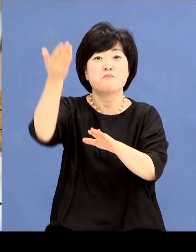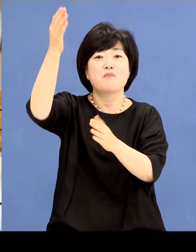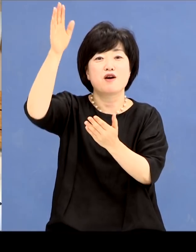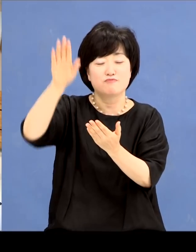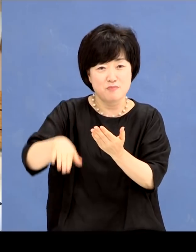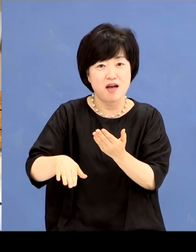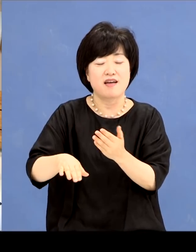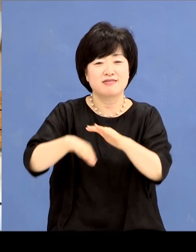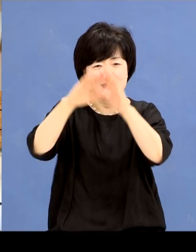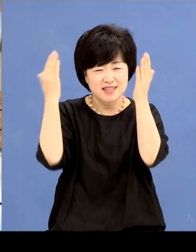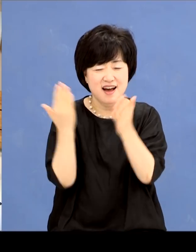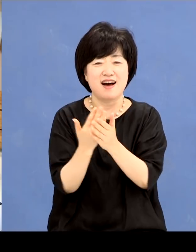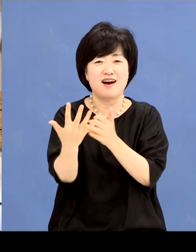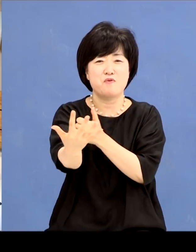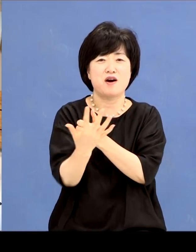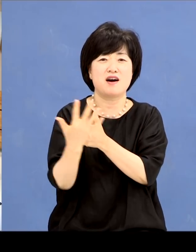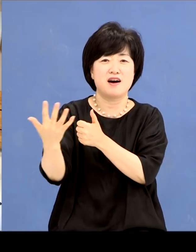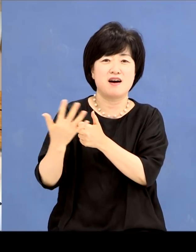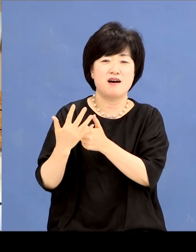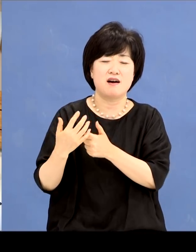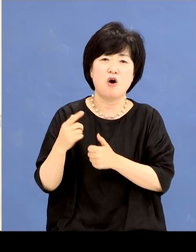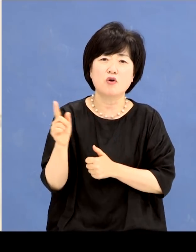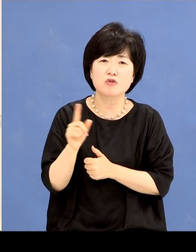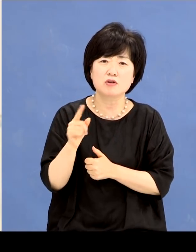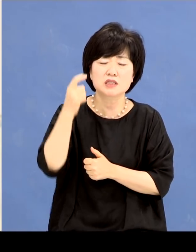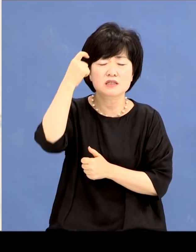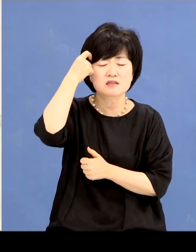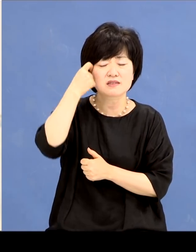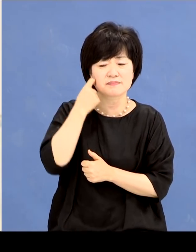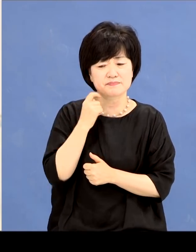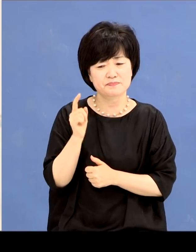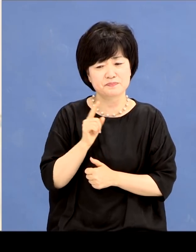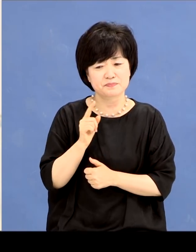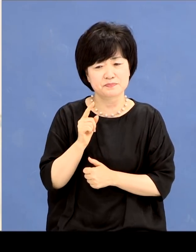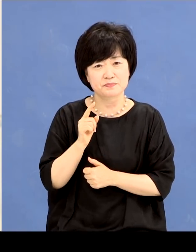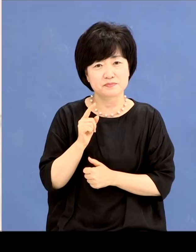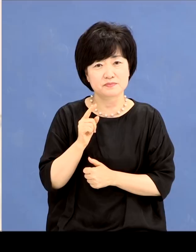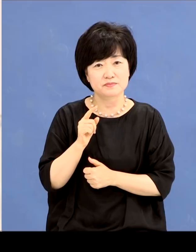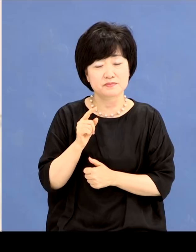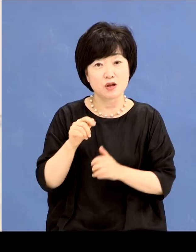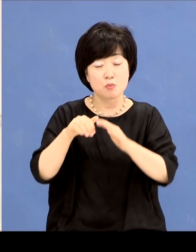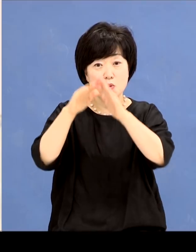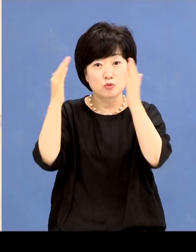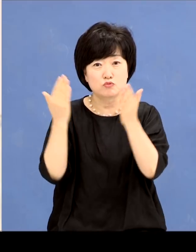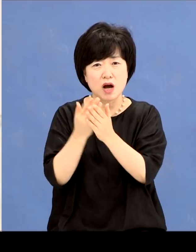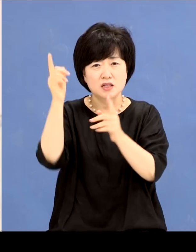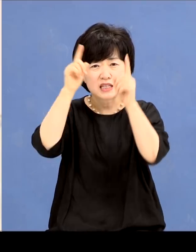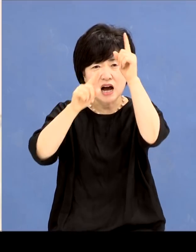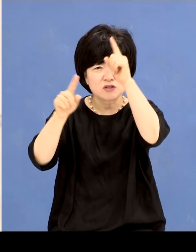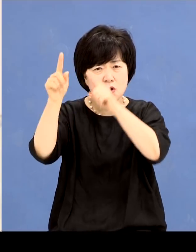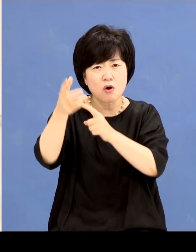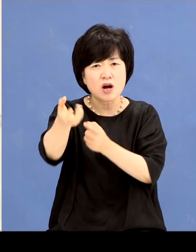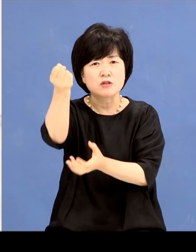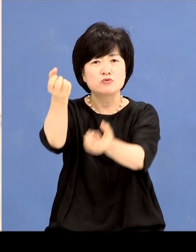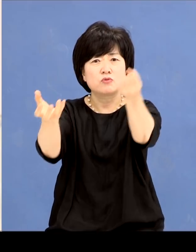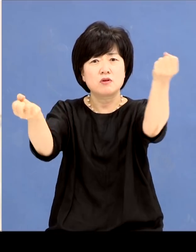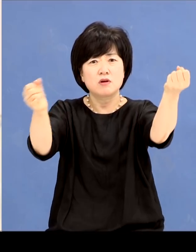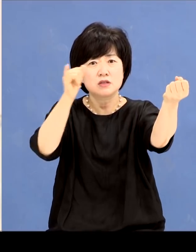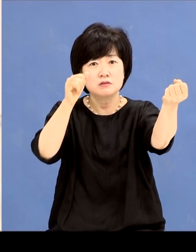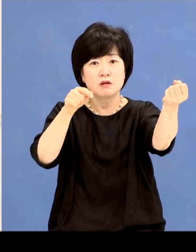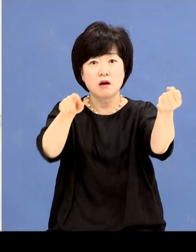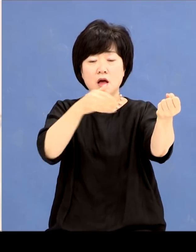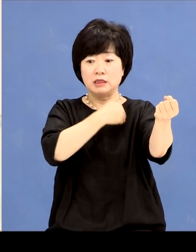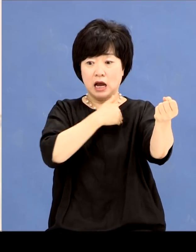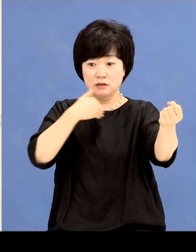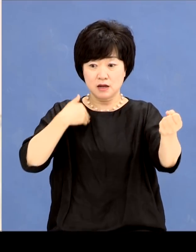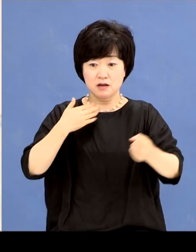선후배도. 선배들도 그렇고. 선배들까지. 네. 어떠한 느낌이었냐면 예. 모두가 상처가 있잖아요. 그렇죠, 네. 그렇죠. 그런데 티를 안 내고